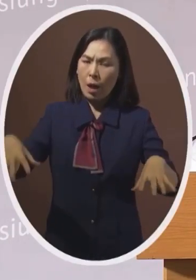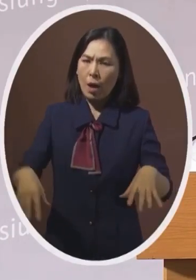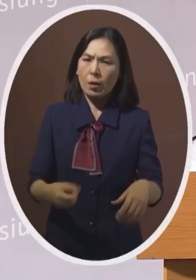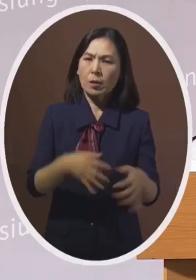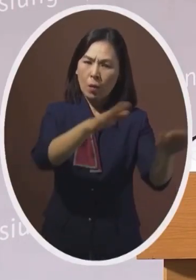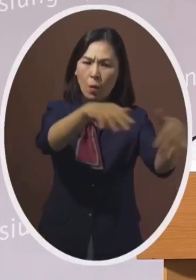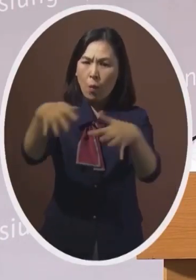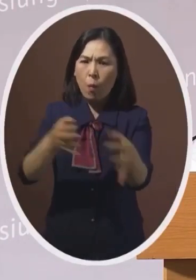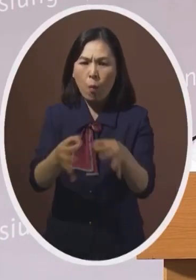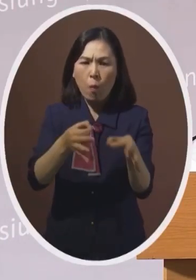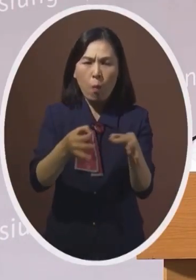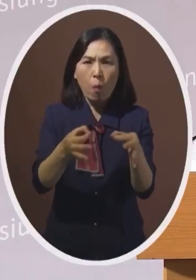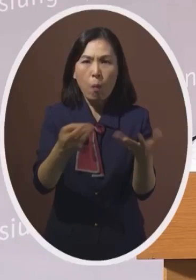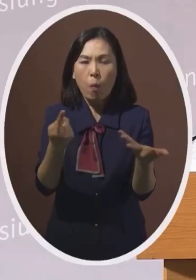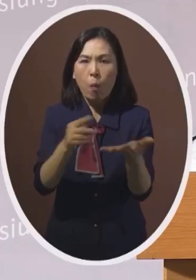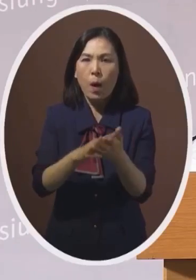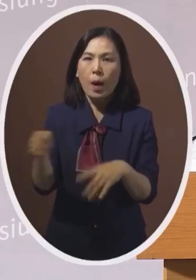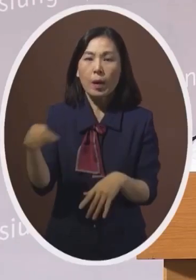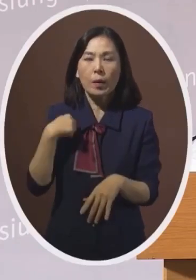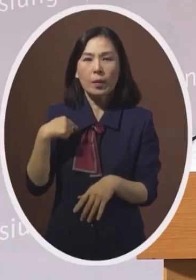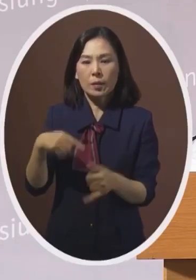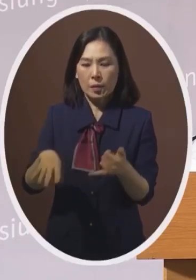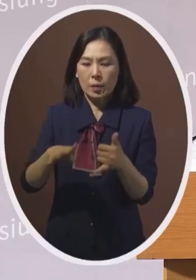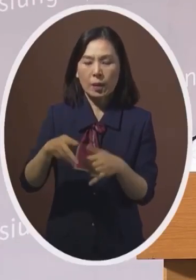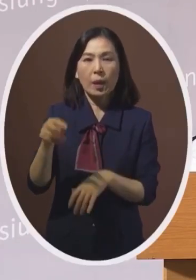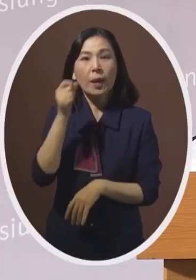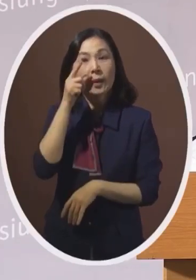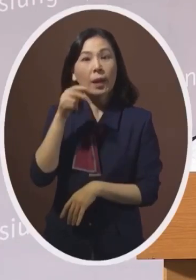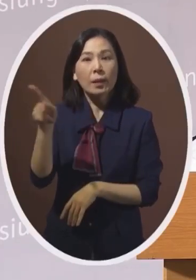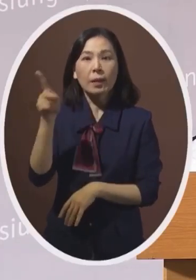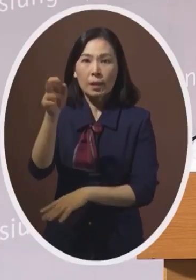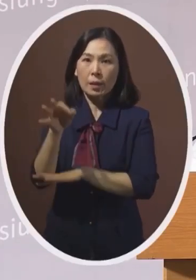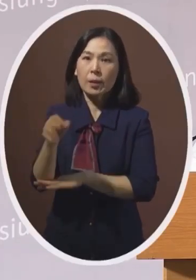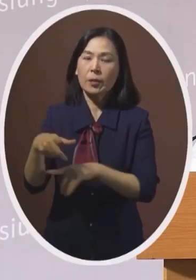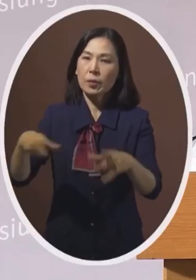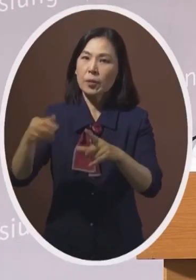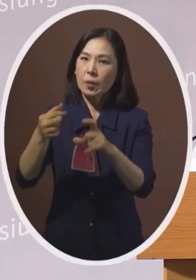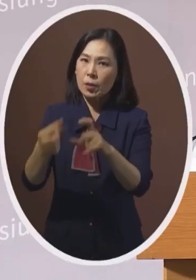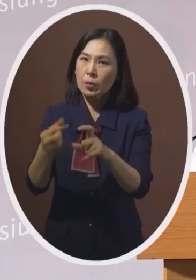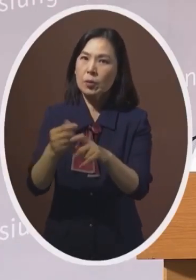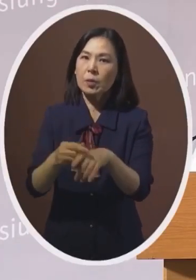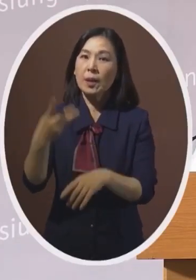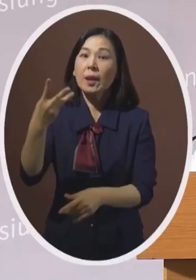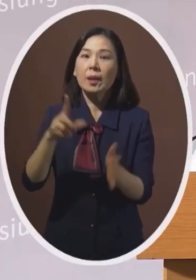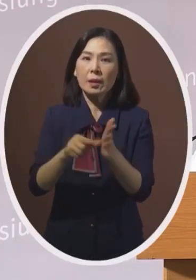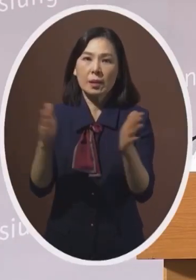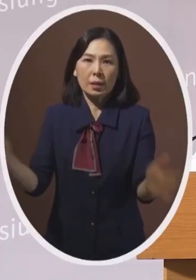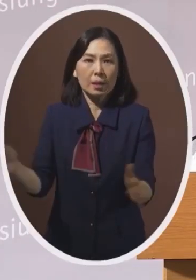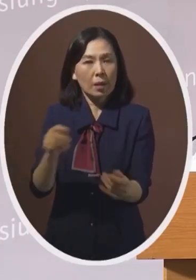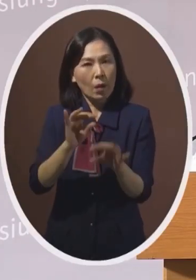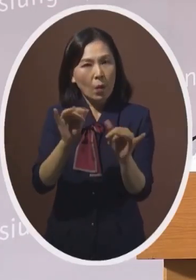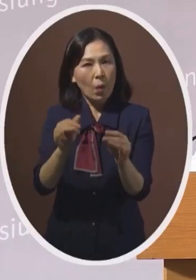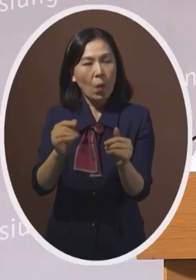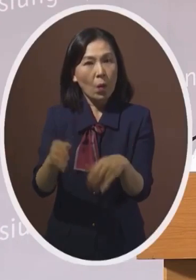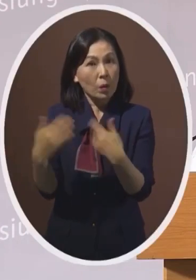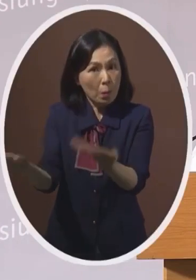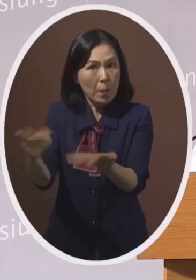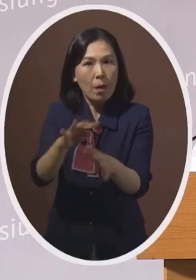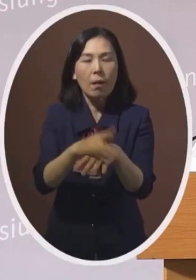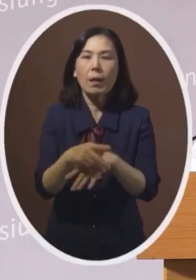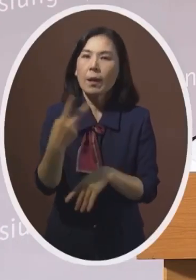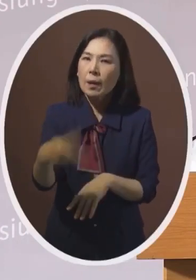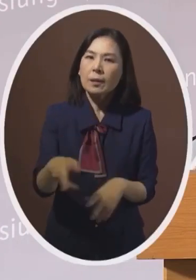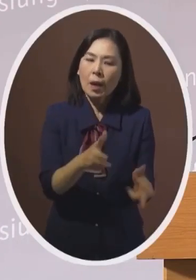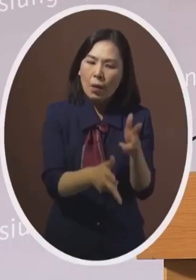冲，我们解决了南科三期的土地。那也增加了很多的这些工业区来解决企业的问